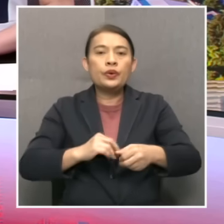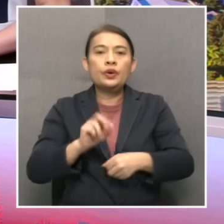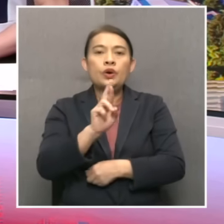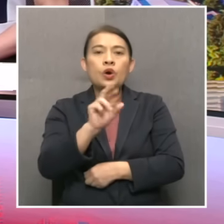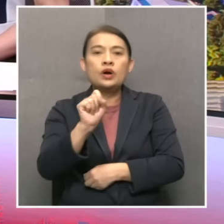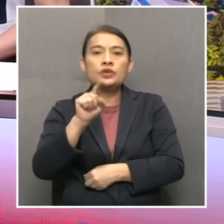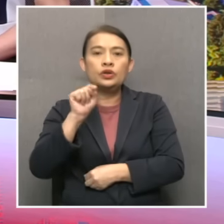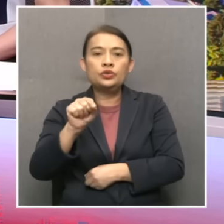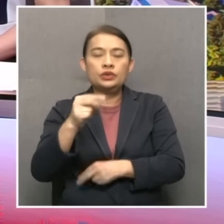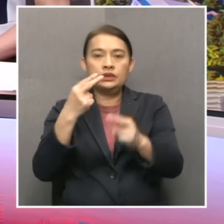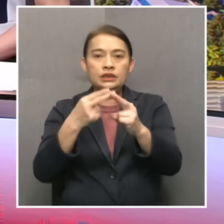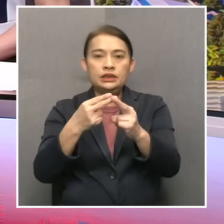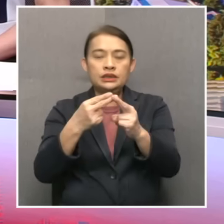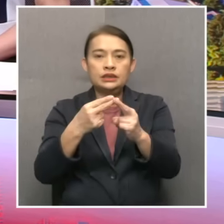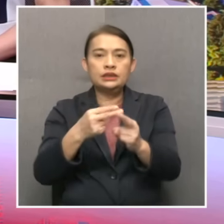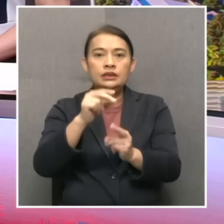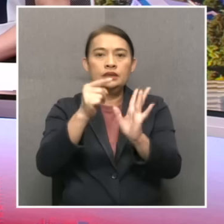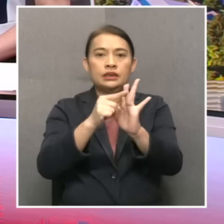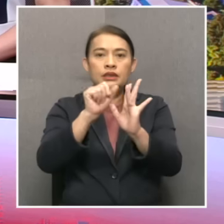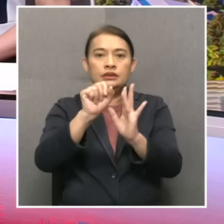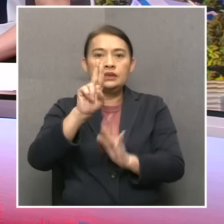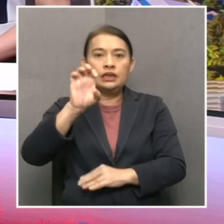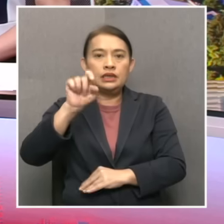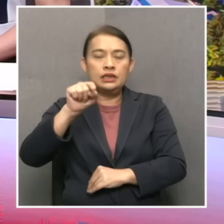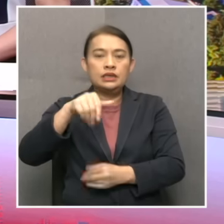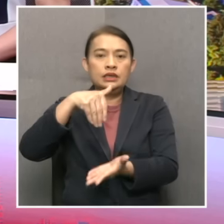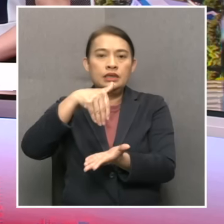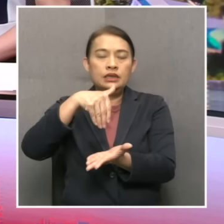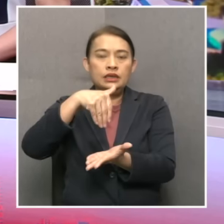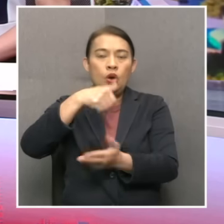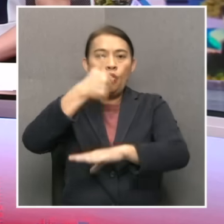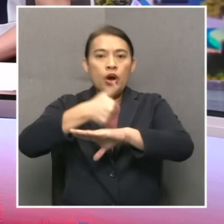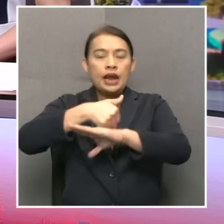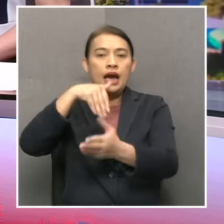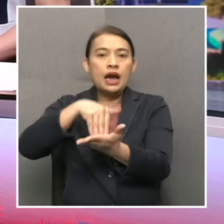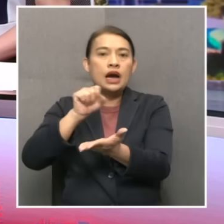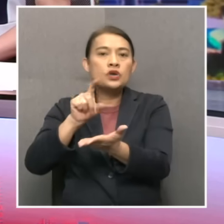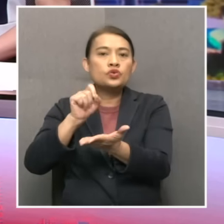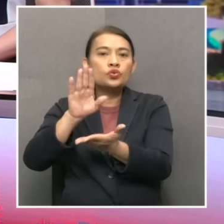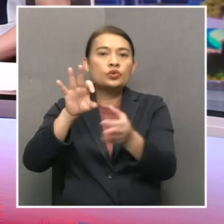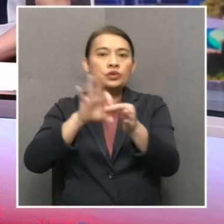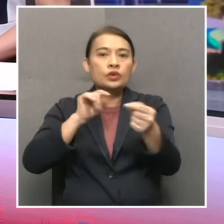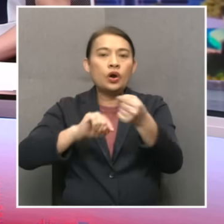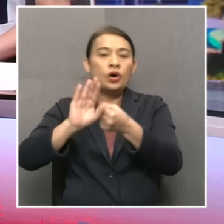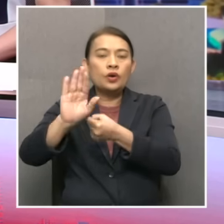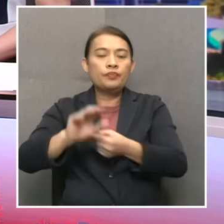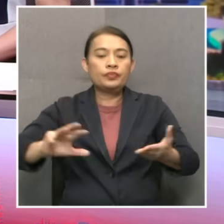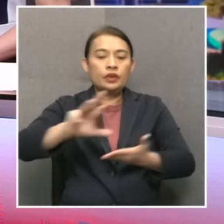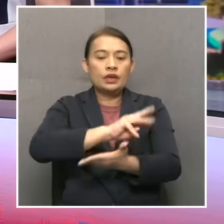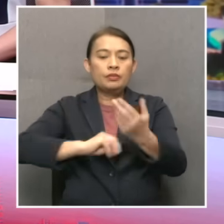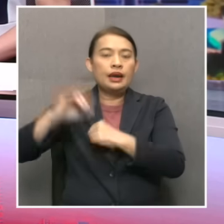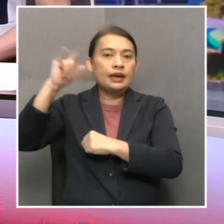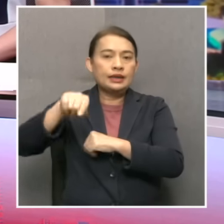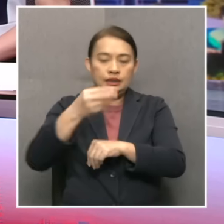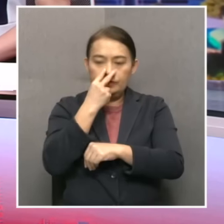ร.เสรีสุภราทิตย์ผู้อำนวยการศูนย์การเปลี่ยนแปลงสภาพภูมิอากาศและภัยพิบัติมหาวิทยาลัยรังสิตท่านอยู่ในส